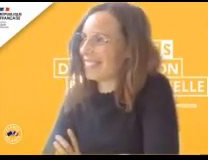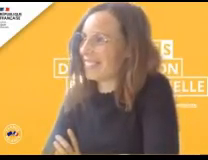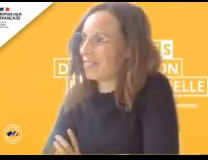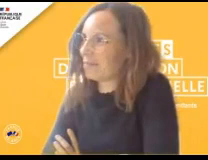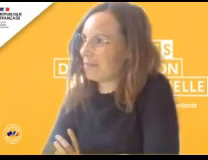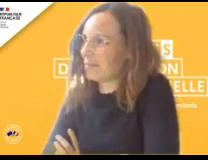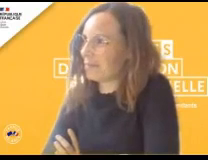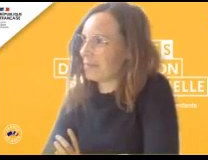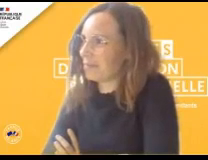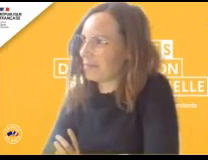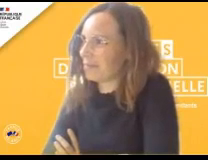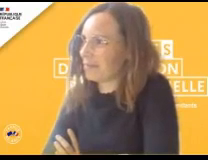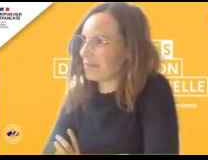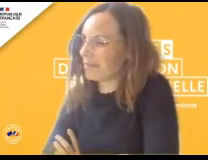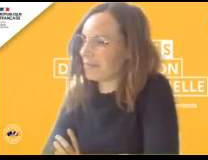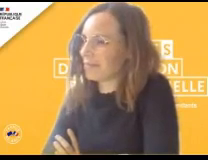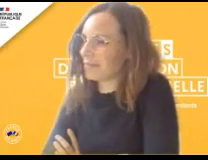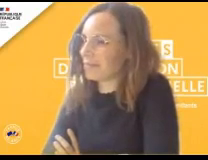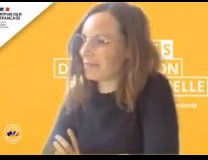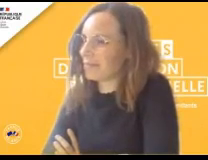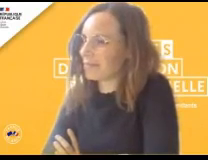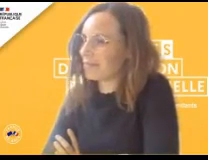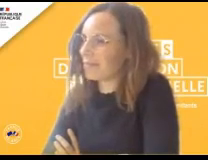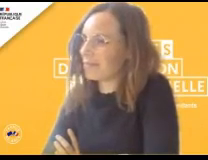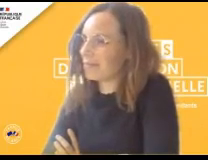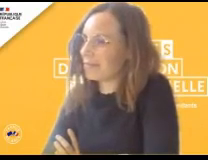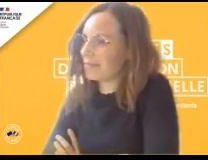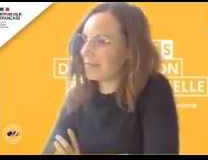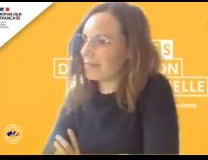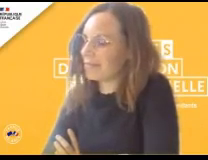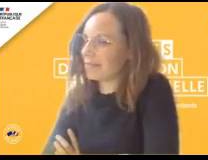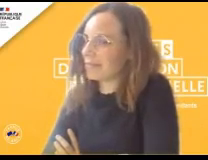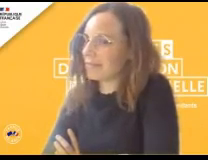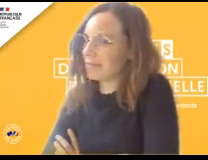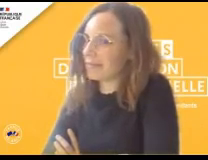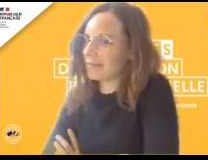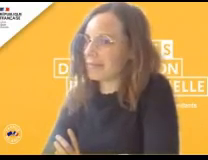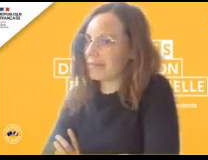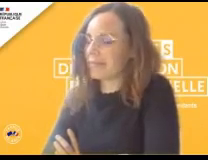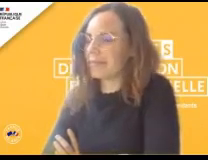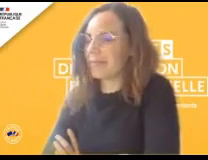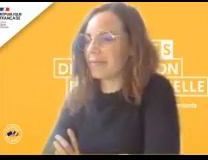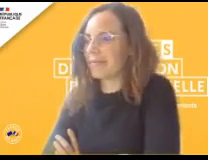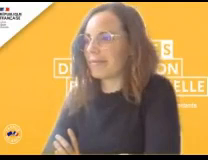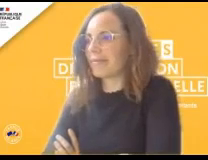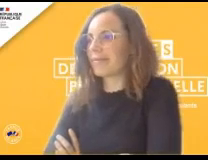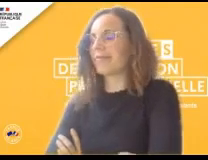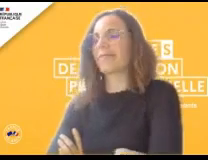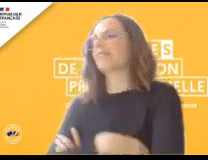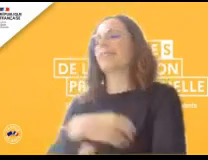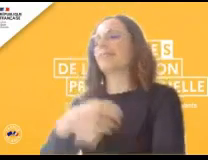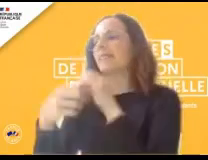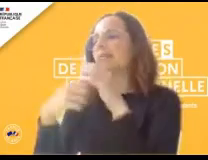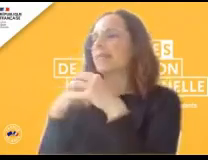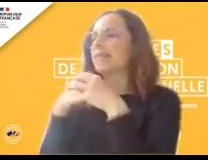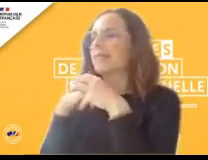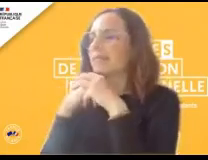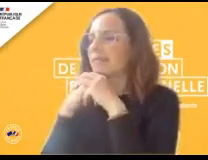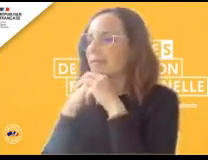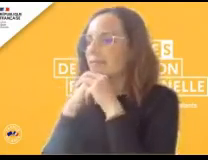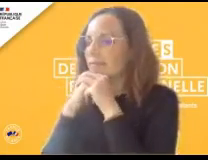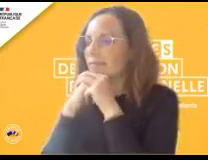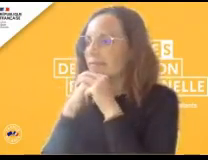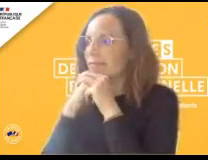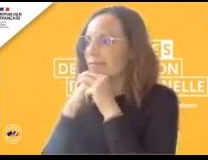effectivement un interlocuteur des entreprises. Hein. Nous sommes le site APEC.fr est un des le site